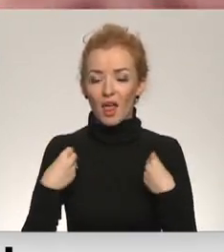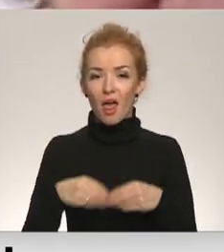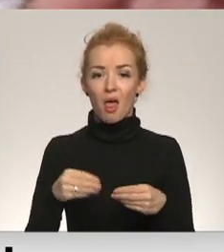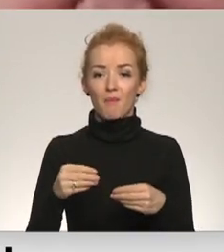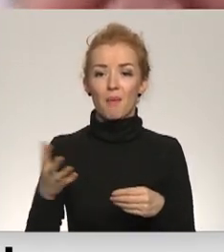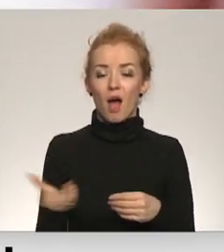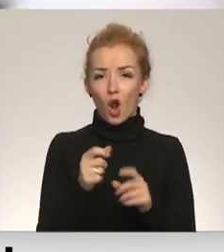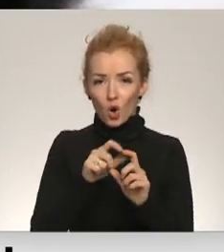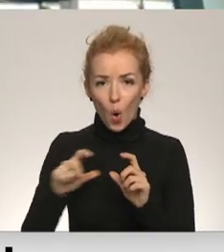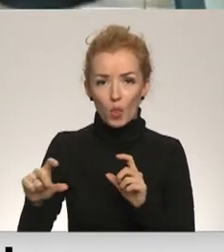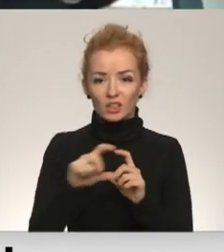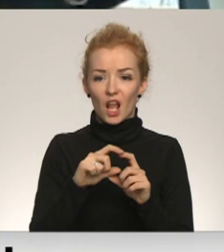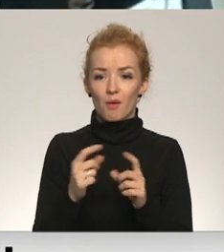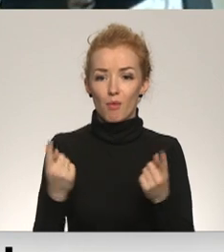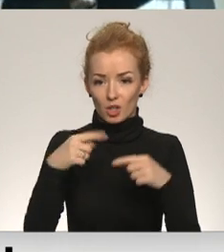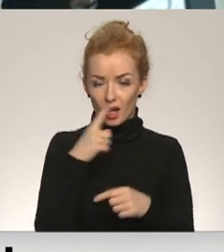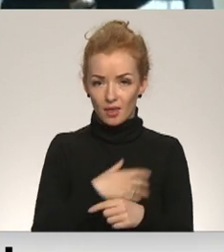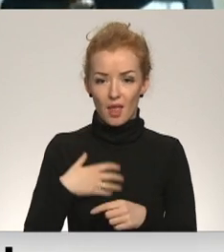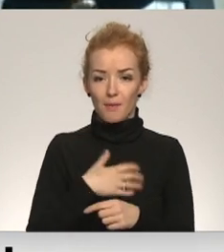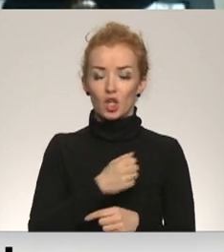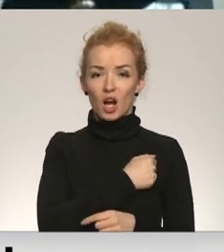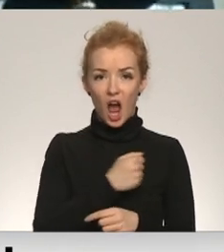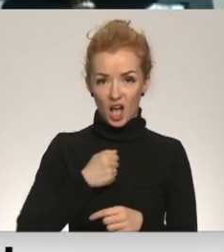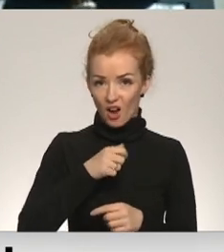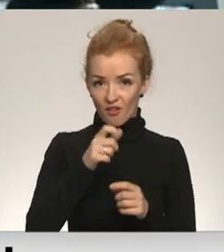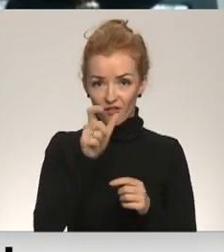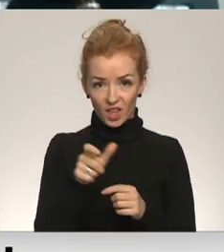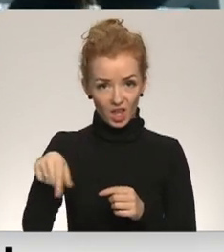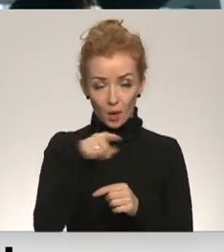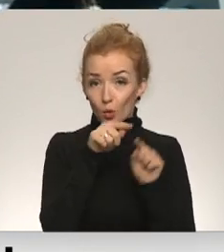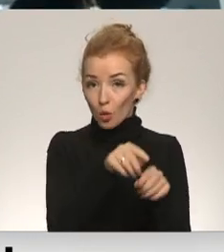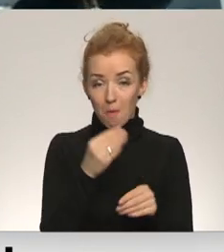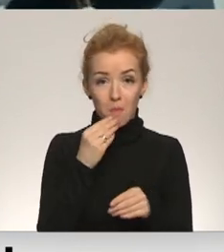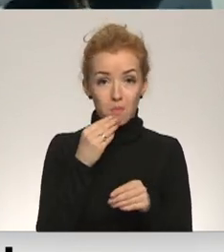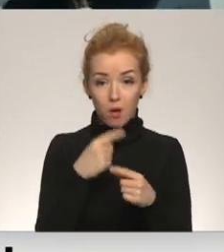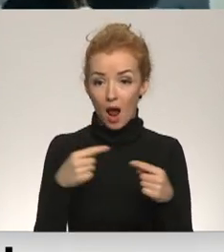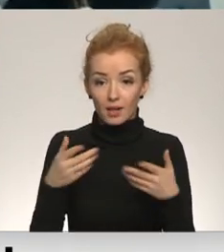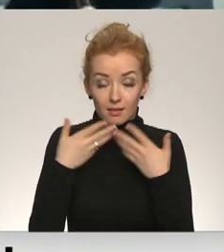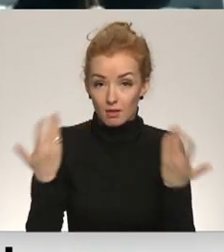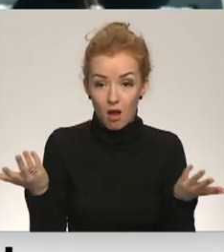ar konserviem, kas ir šobrīd nepieciešami karavīriem, jo tur nav pārtikas, tur